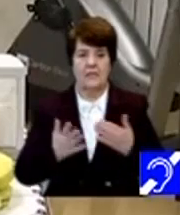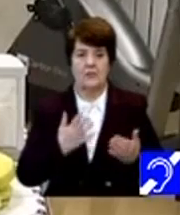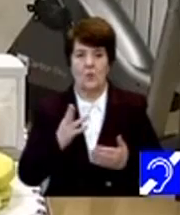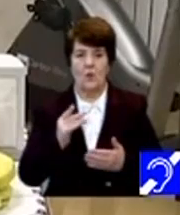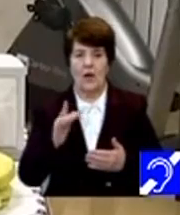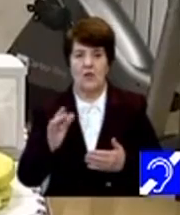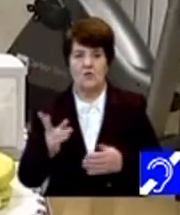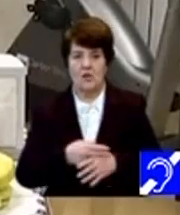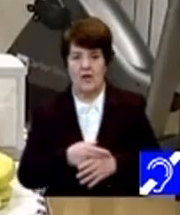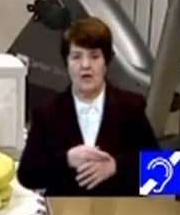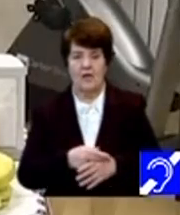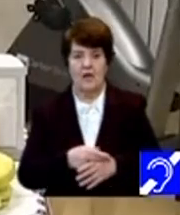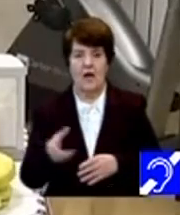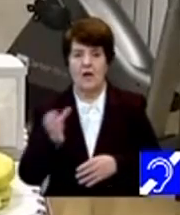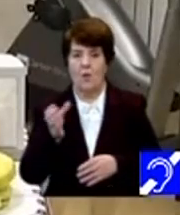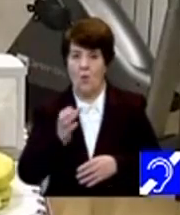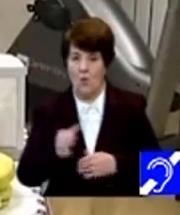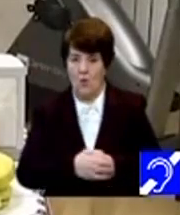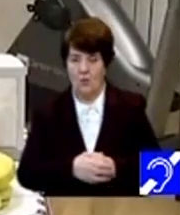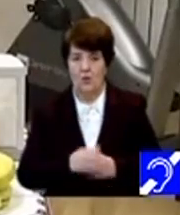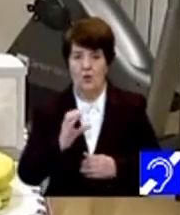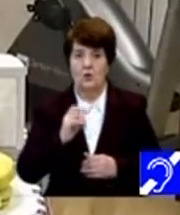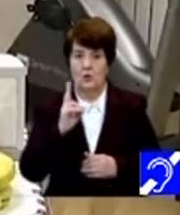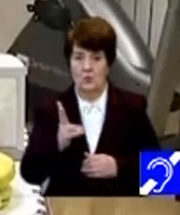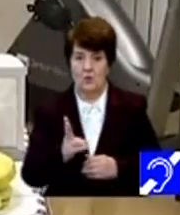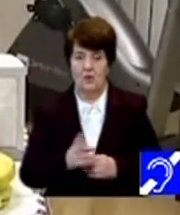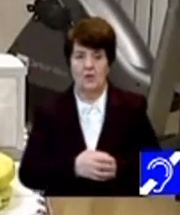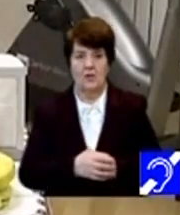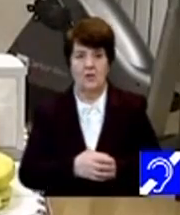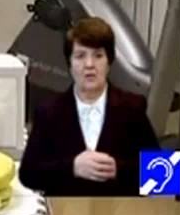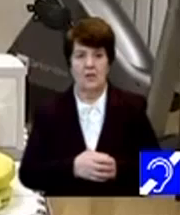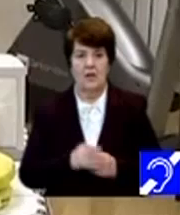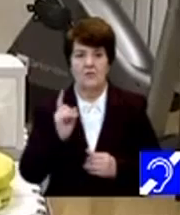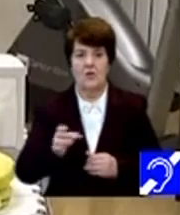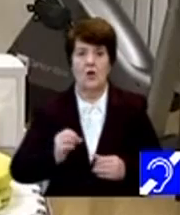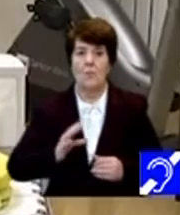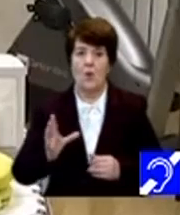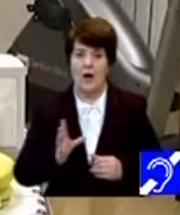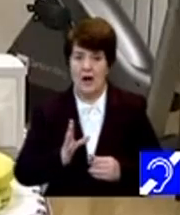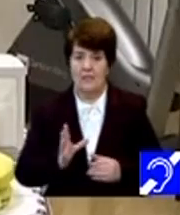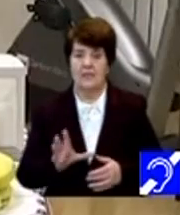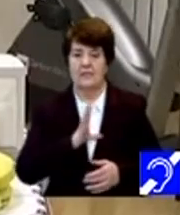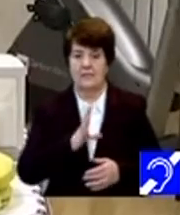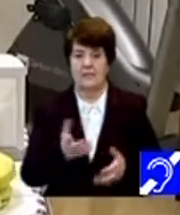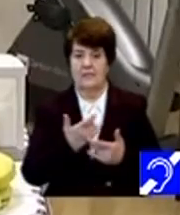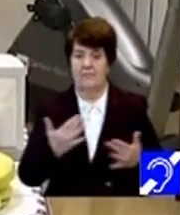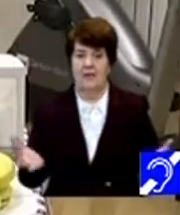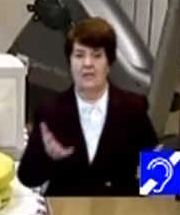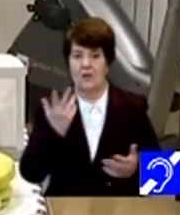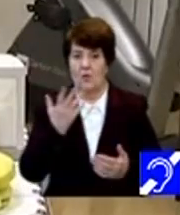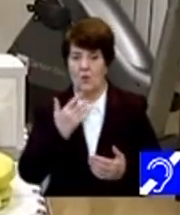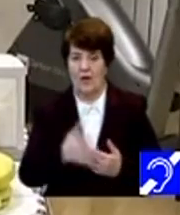energizante, alcoolul, bineînțeles, sucurile îndulcite, cele bogate cu